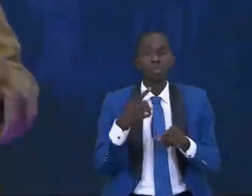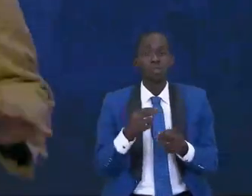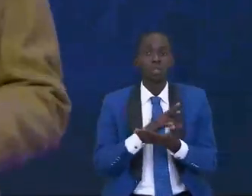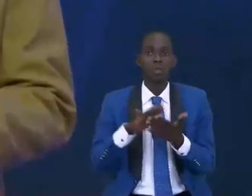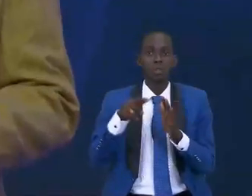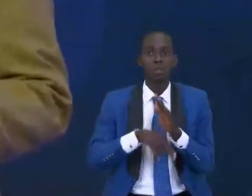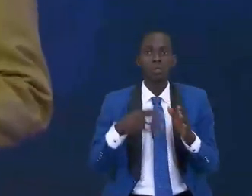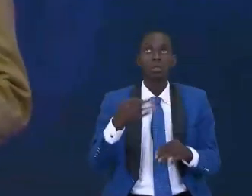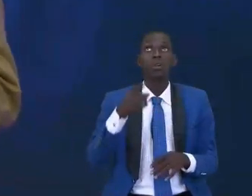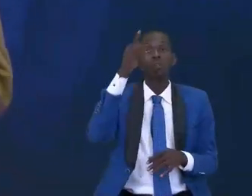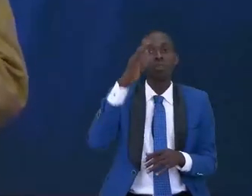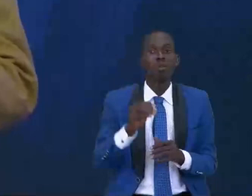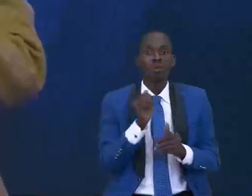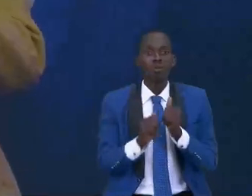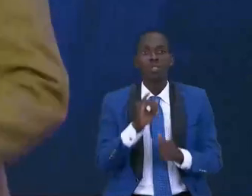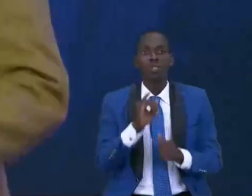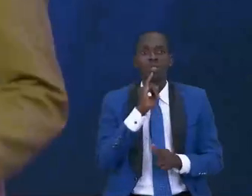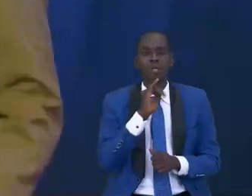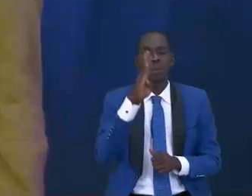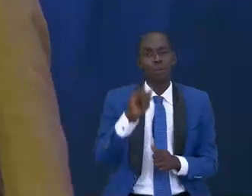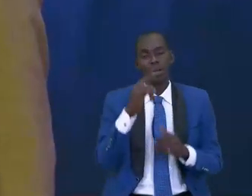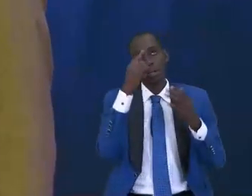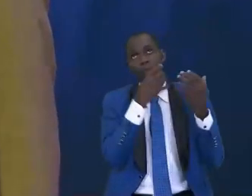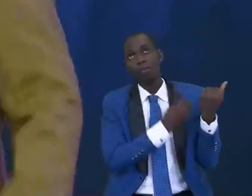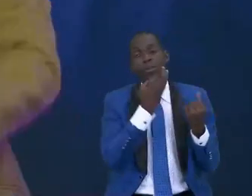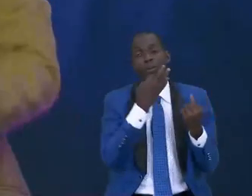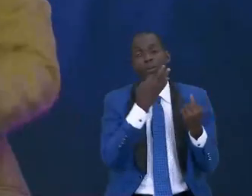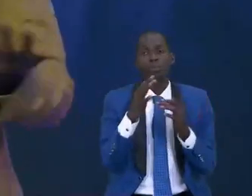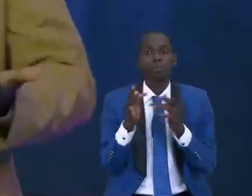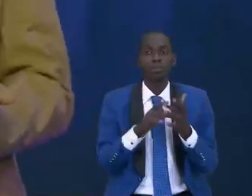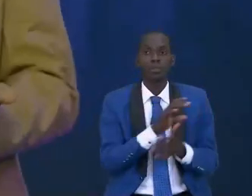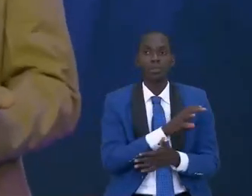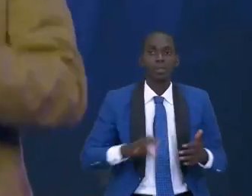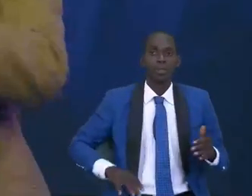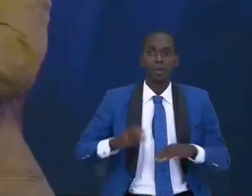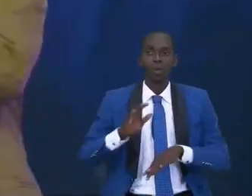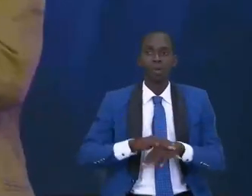Justice de Dieu par la foi en Jésus-Christ